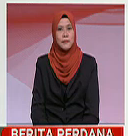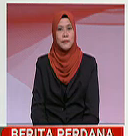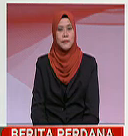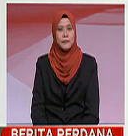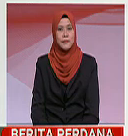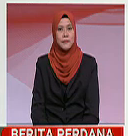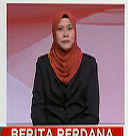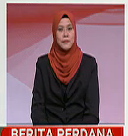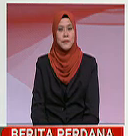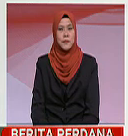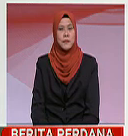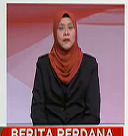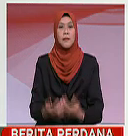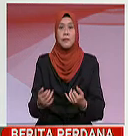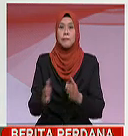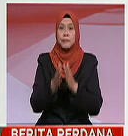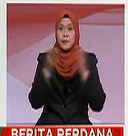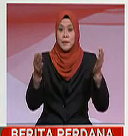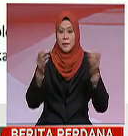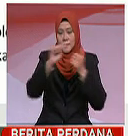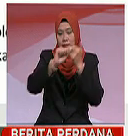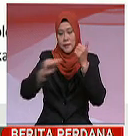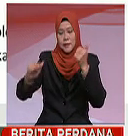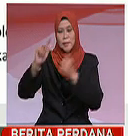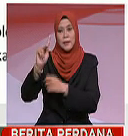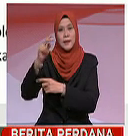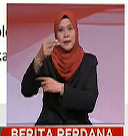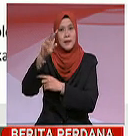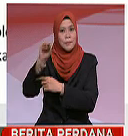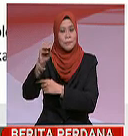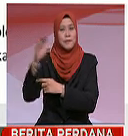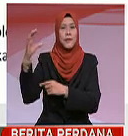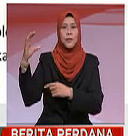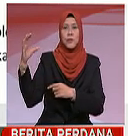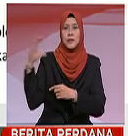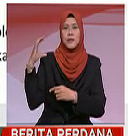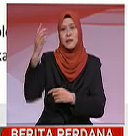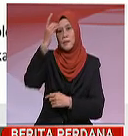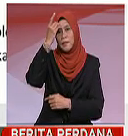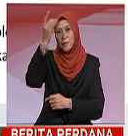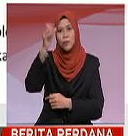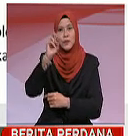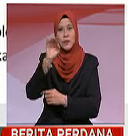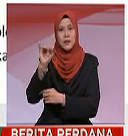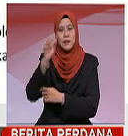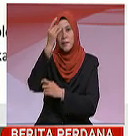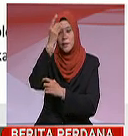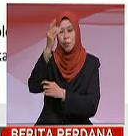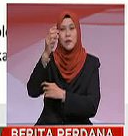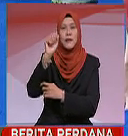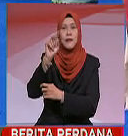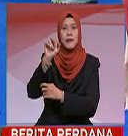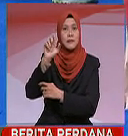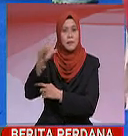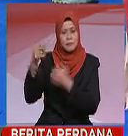MKN menerusi satu kenyataan jawatankuasa khm yang dipengerusikan Datuk Seri Dr Anil Jit sing